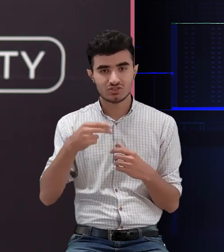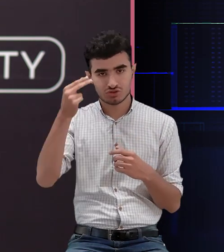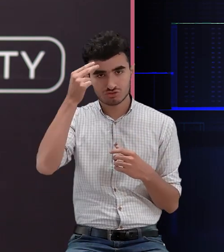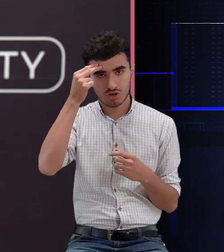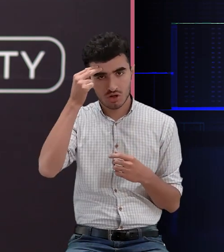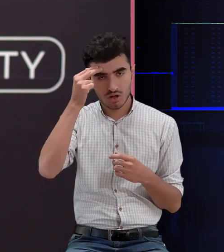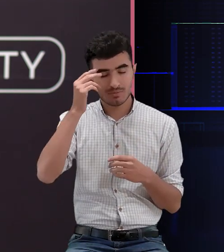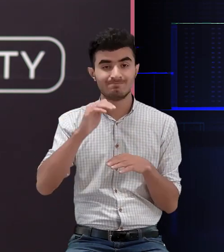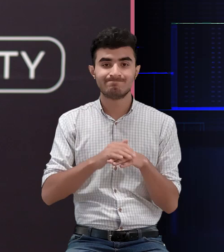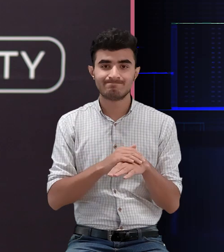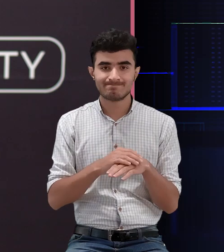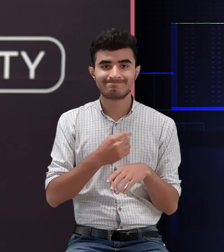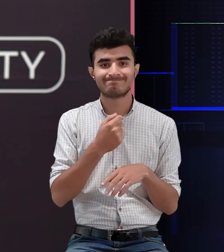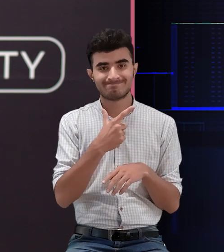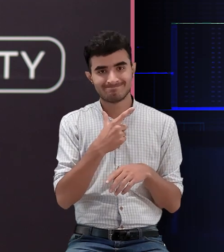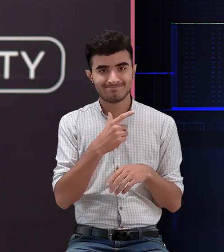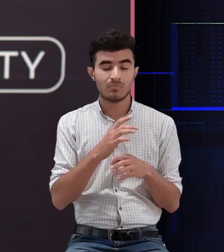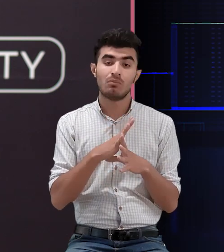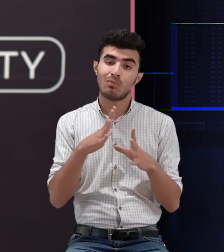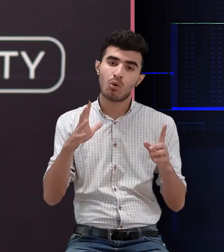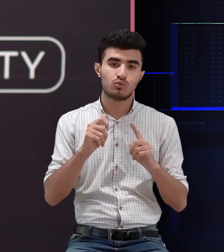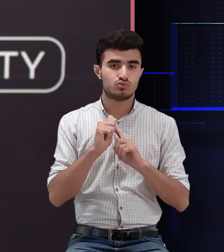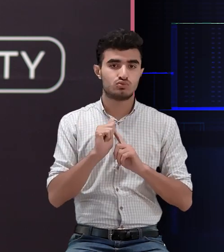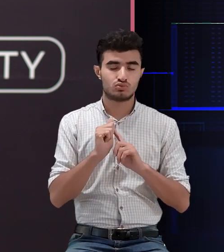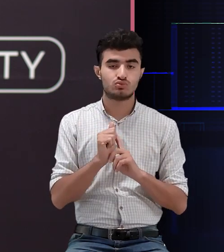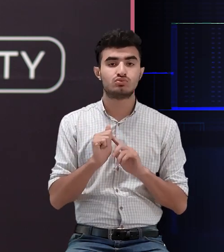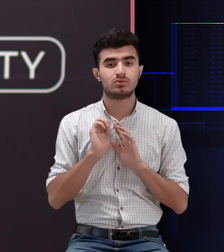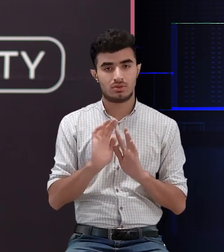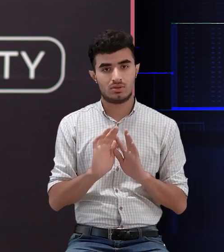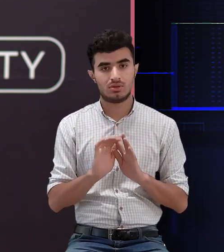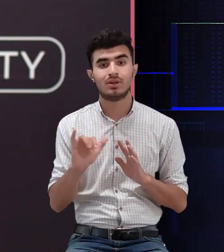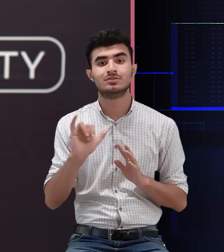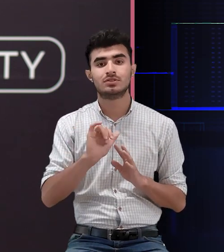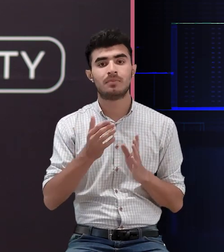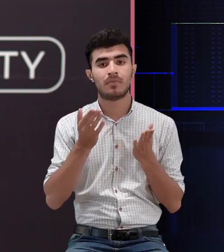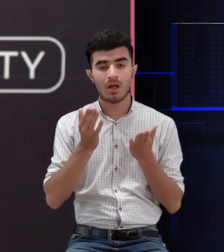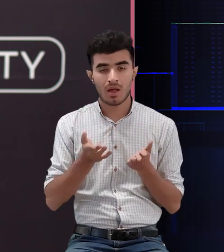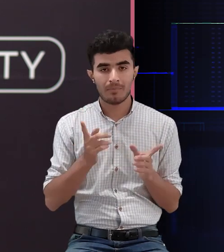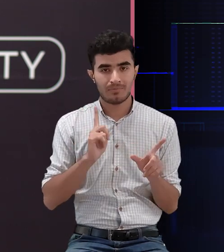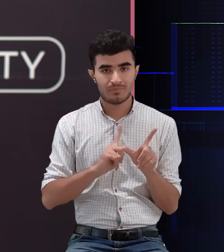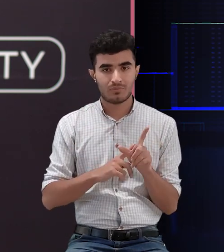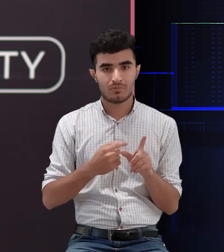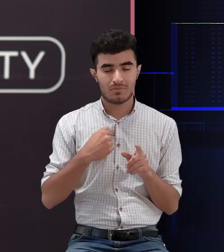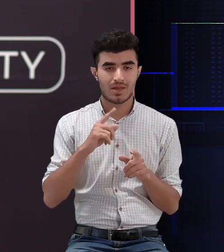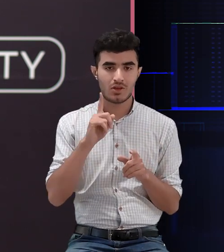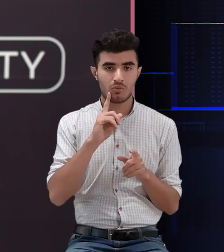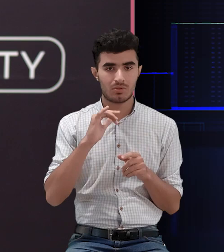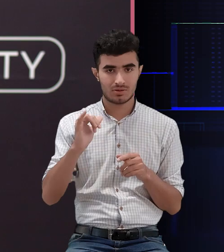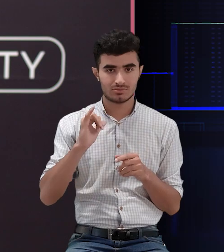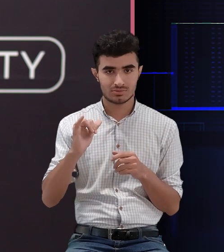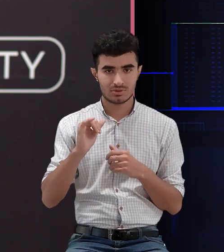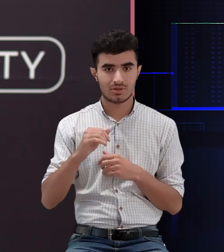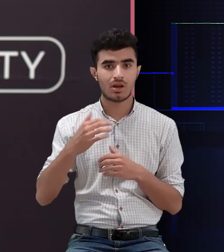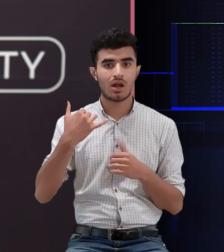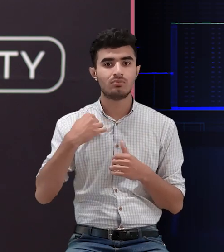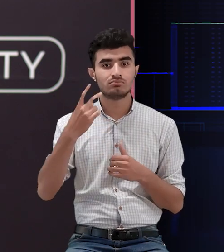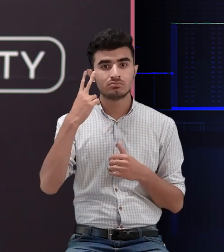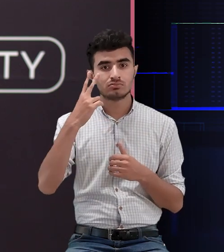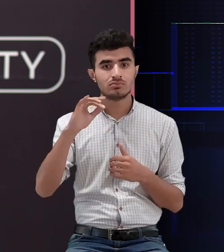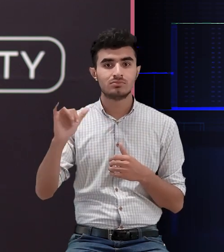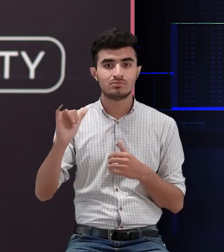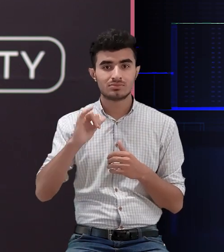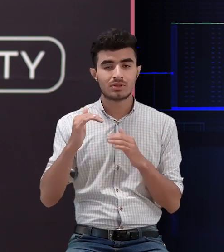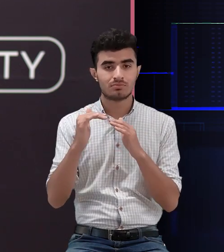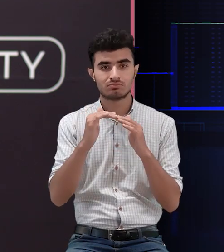افیکشن، لاڈ، اس کی ہم سے زیادہ ضرورت رہتی ہے. جیسے ایک میری عمر کا اگر آٹسٹک آپ کو انڈیویجول ملے